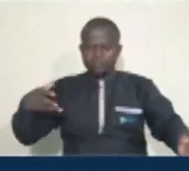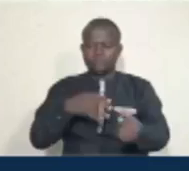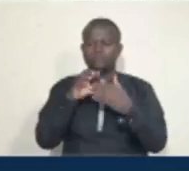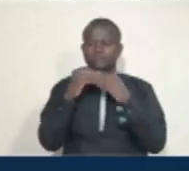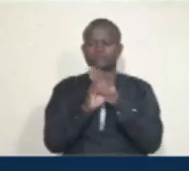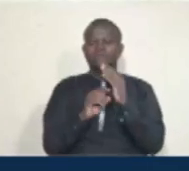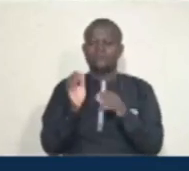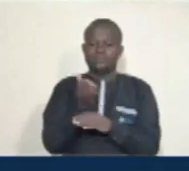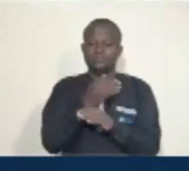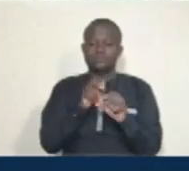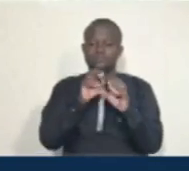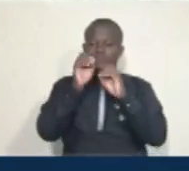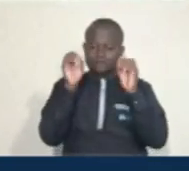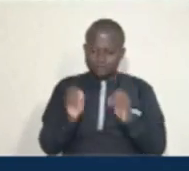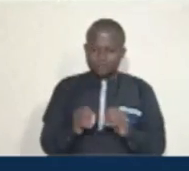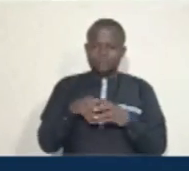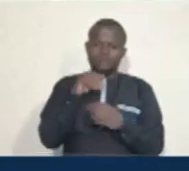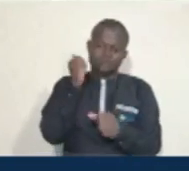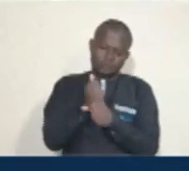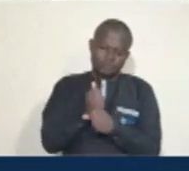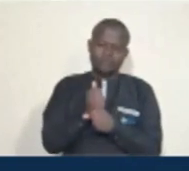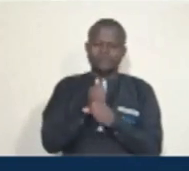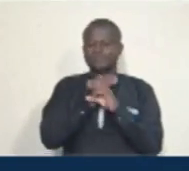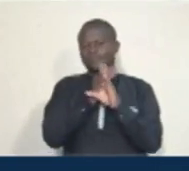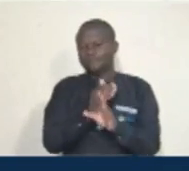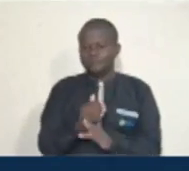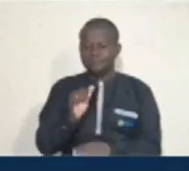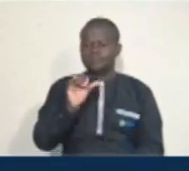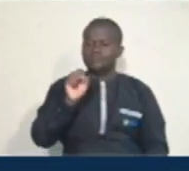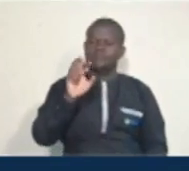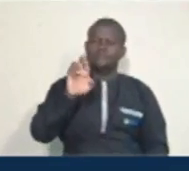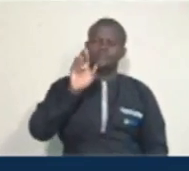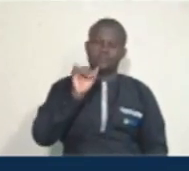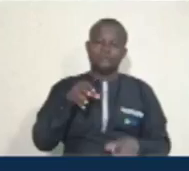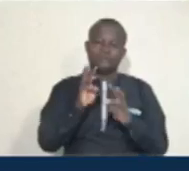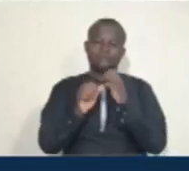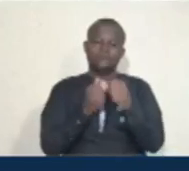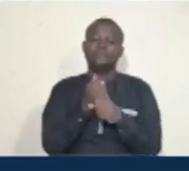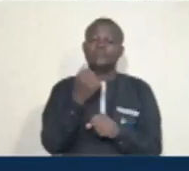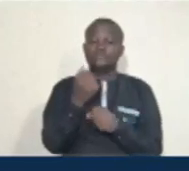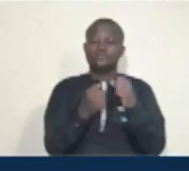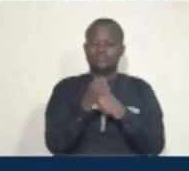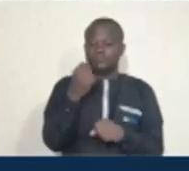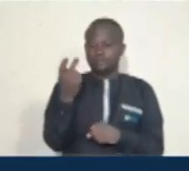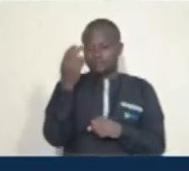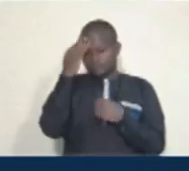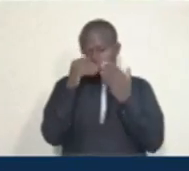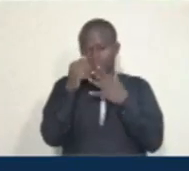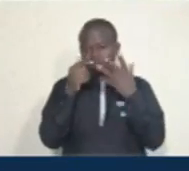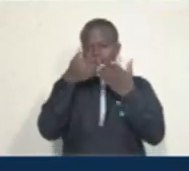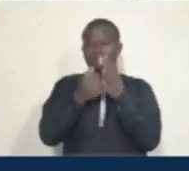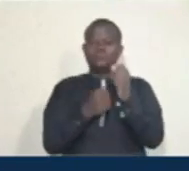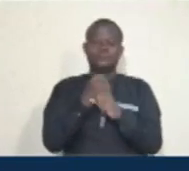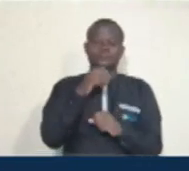b'uturere bave mu biro, abayobozi b'ukarere bave mu biro, turwanye isuri mu gihugu cyose ku buryo mu mwaka umwe, mu myaka 2 kugeza